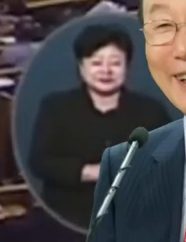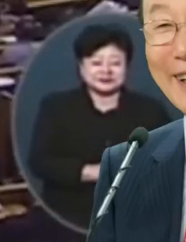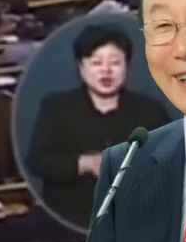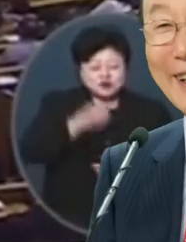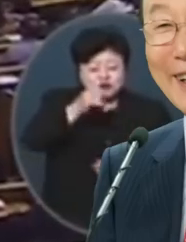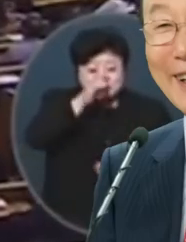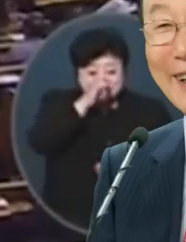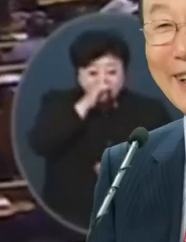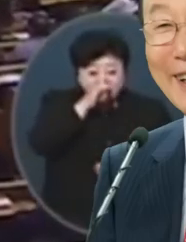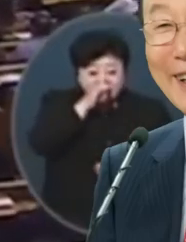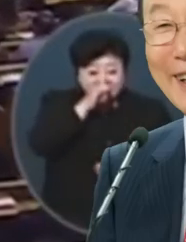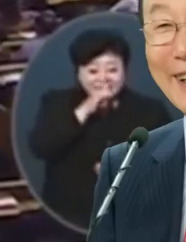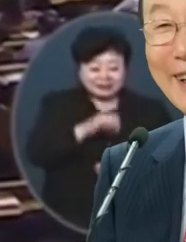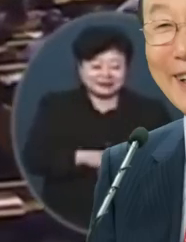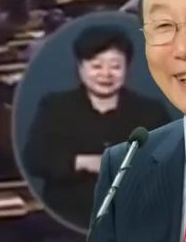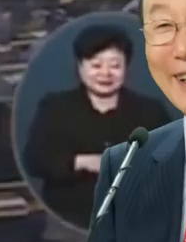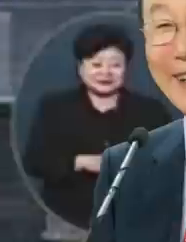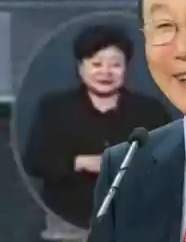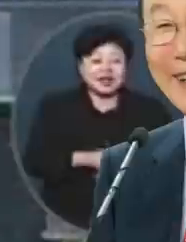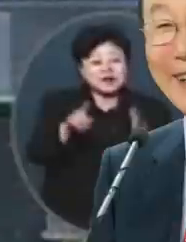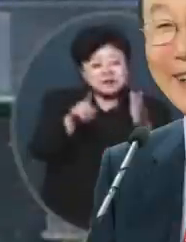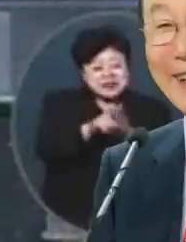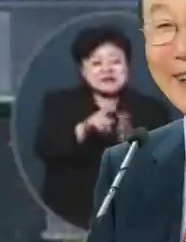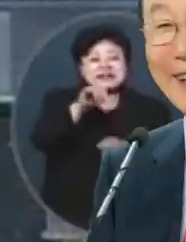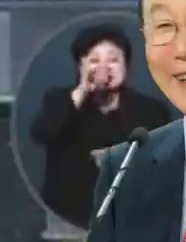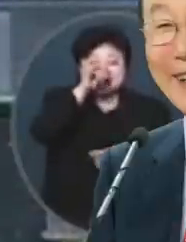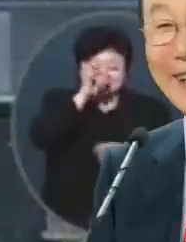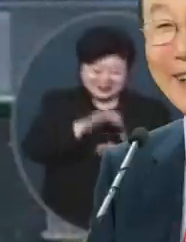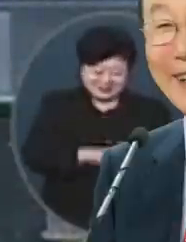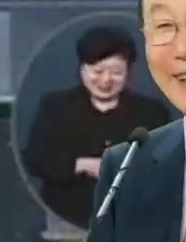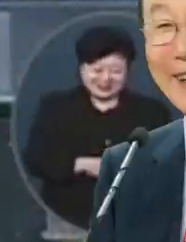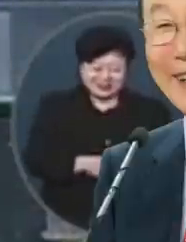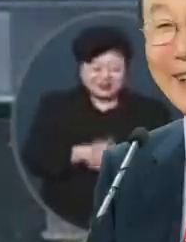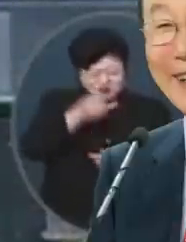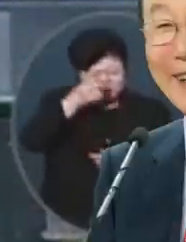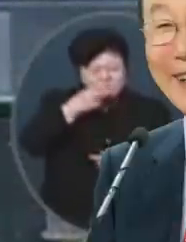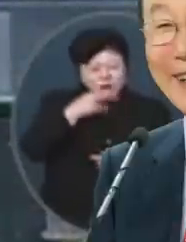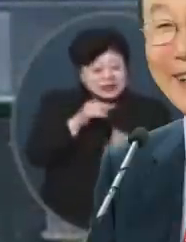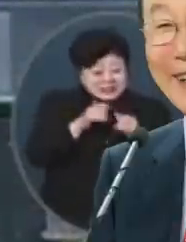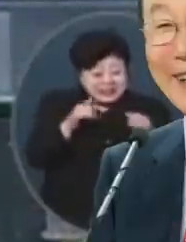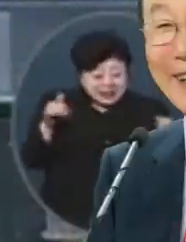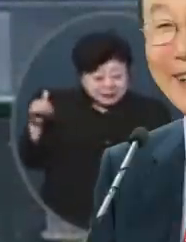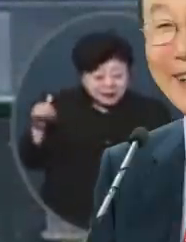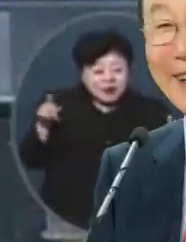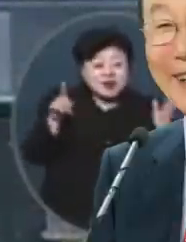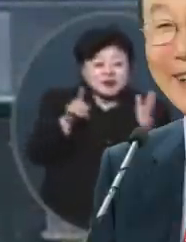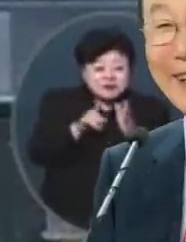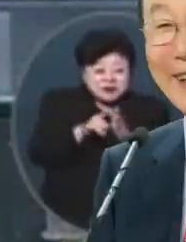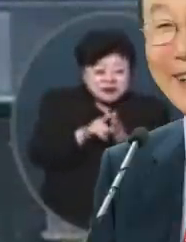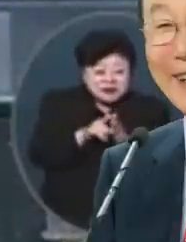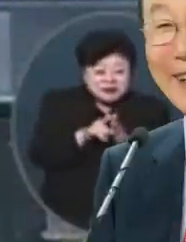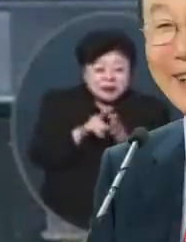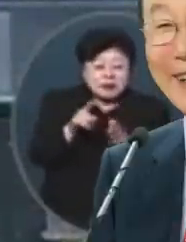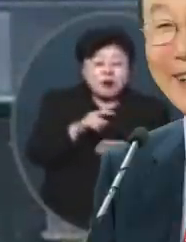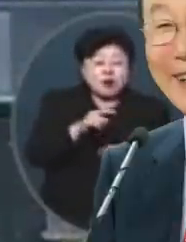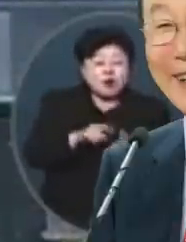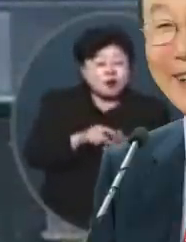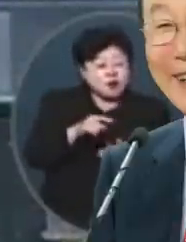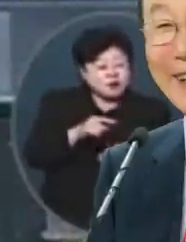꿈이 있어야 믿음이 있는 것입니다. 꿈도 없는 사람이 믿는다고 해봤자 무엇을 믿는